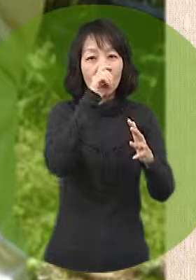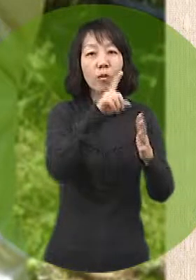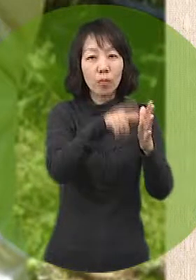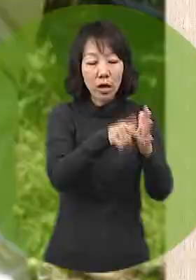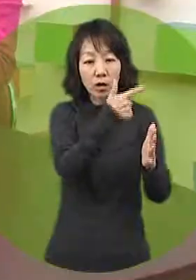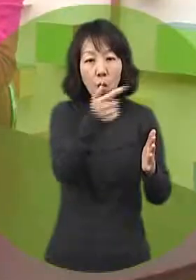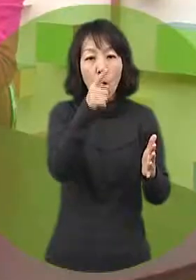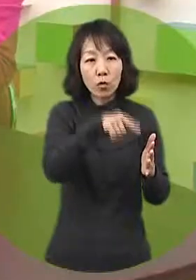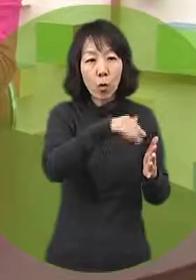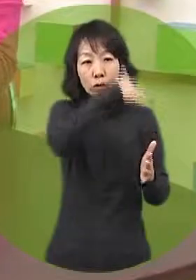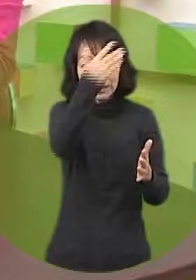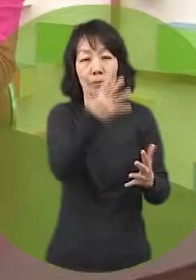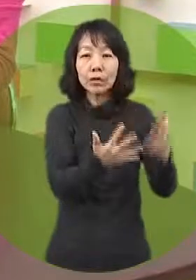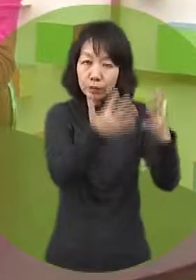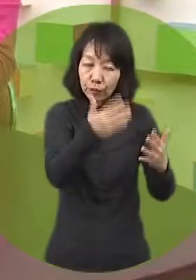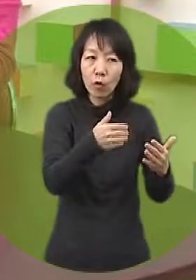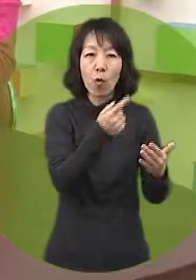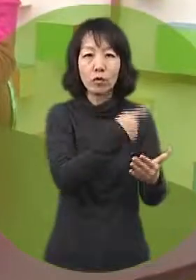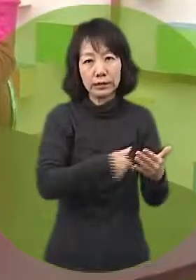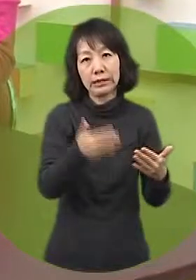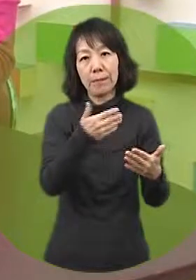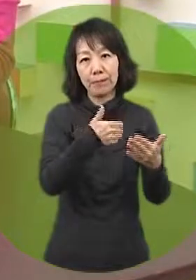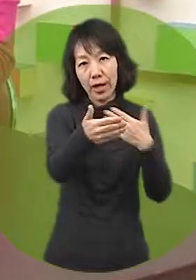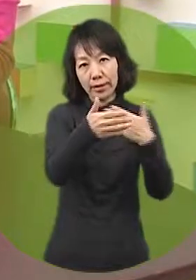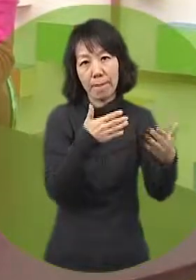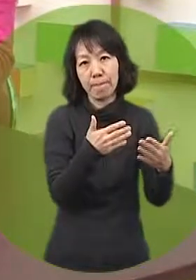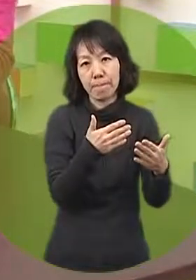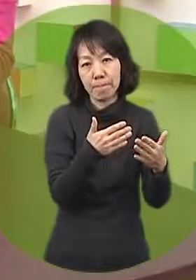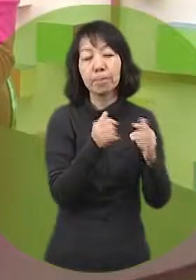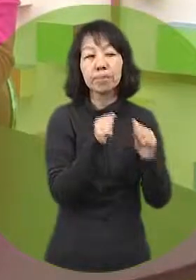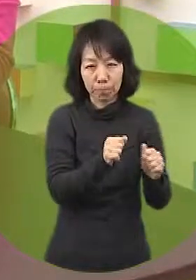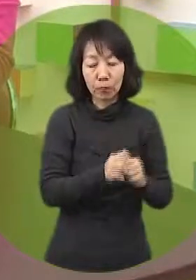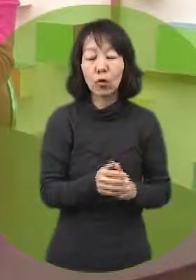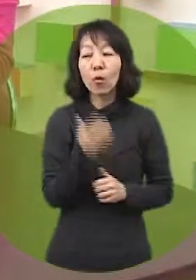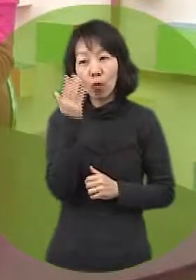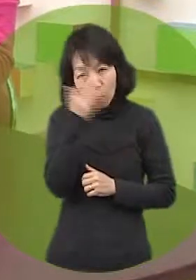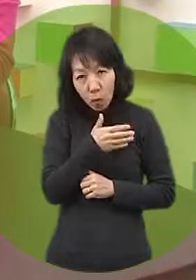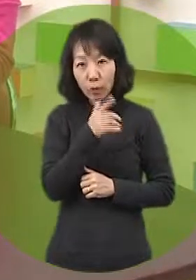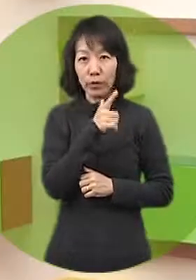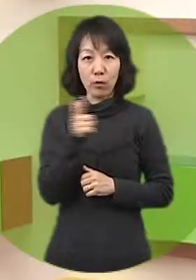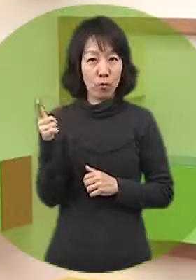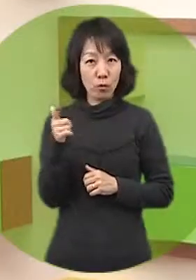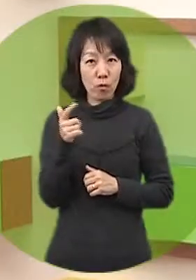催しています。 本当にいろんな自然体験が楽しめるんですね。